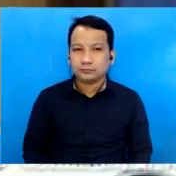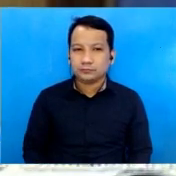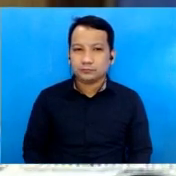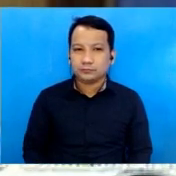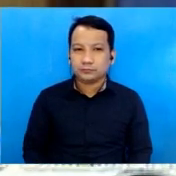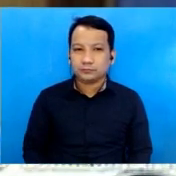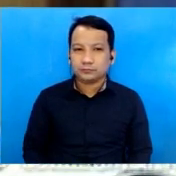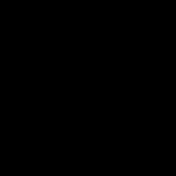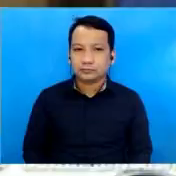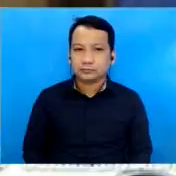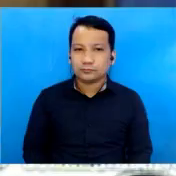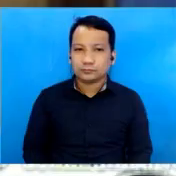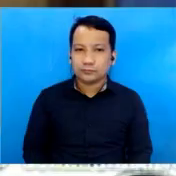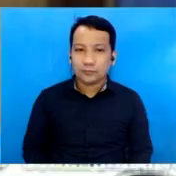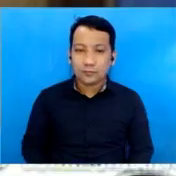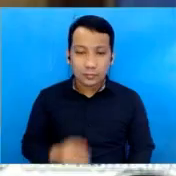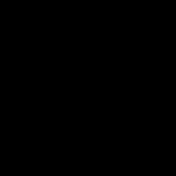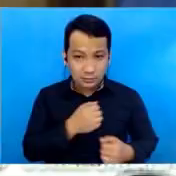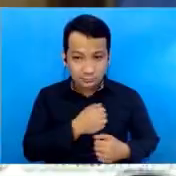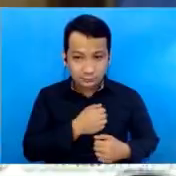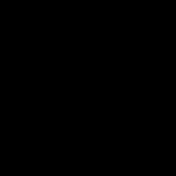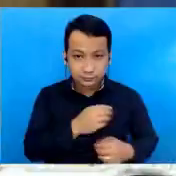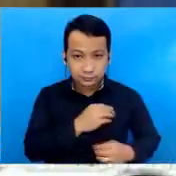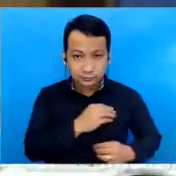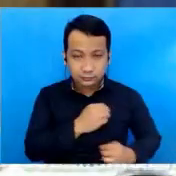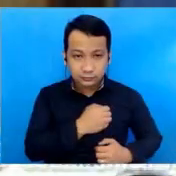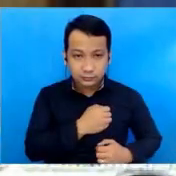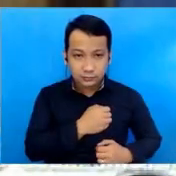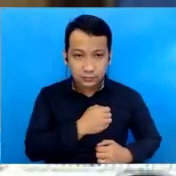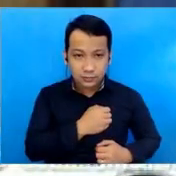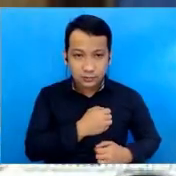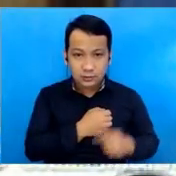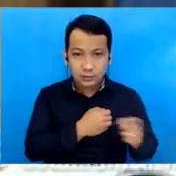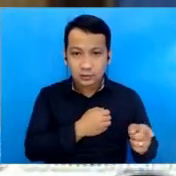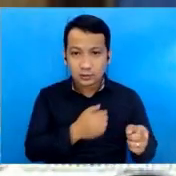and the military, if Gordon feels